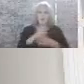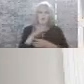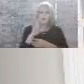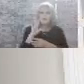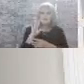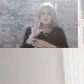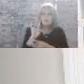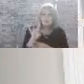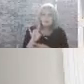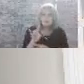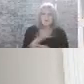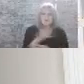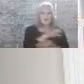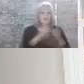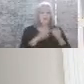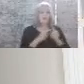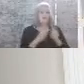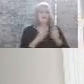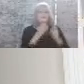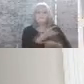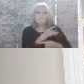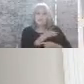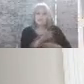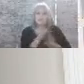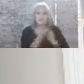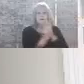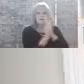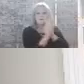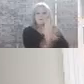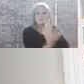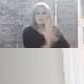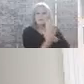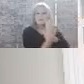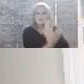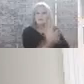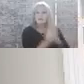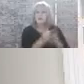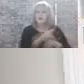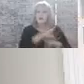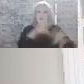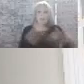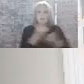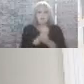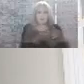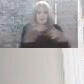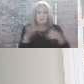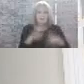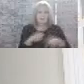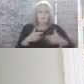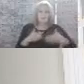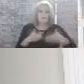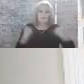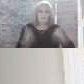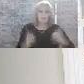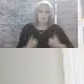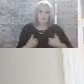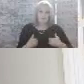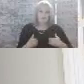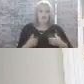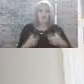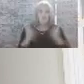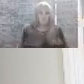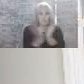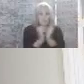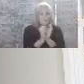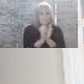wat ons stuur en retelling en Saterdag se refleksie op alles wat hierdie week gebeur het wat begin het by hierdie Sondag byeenkoms. Maak